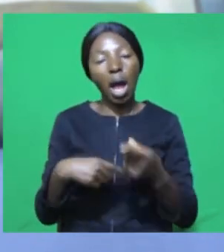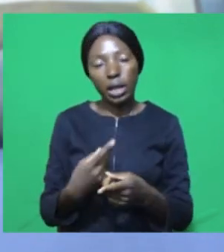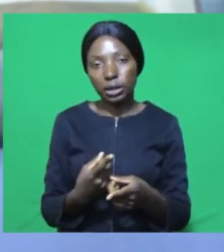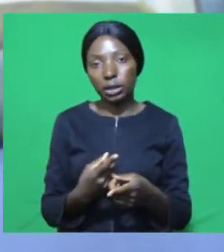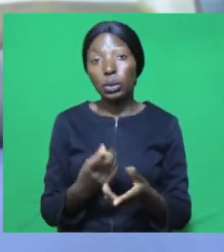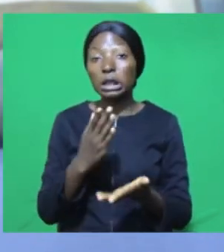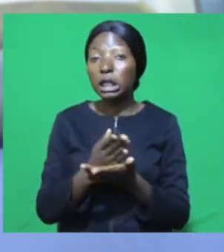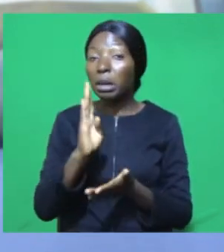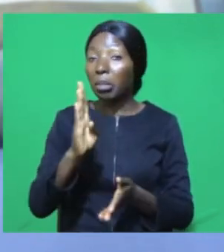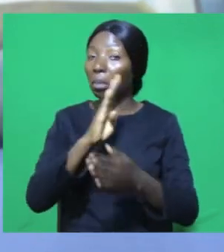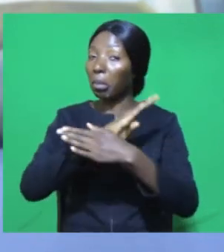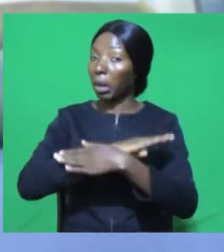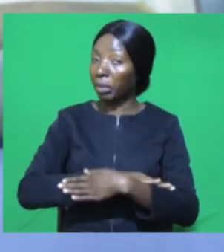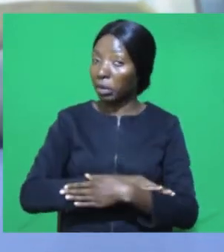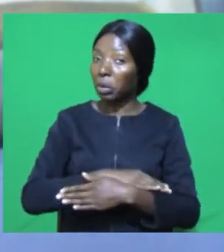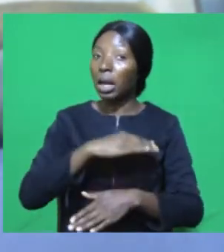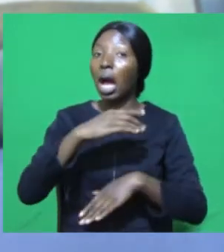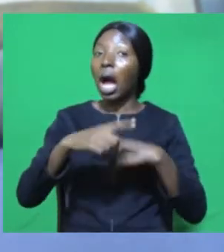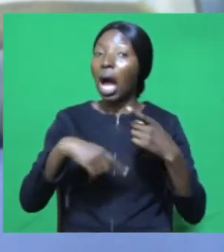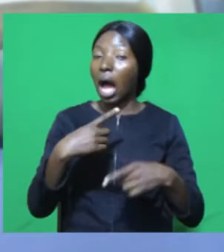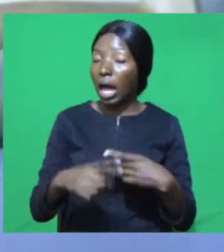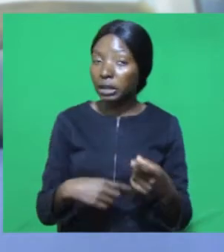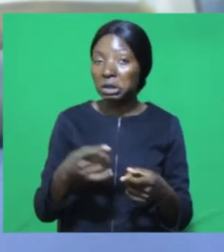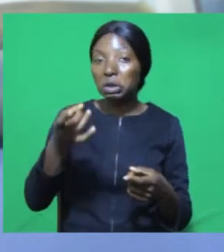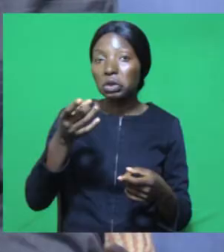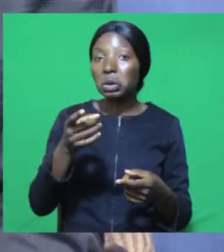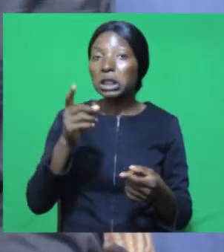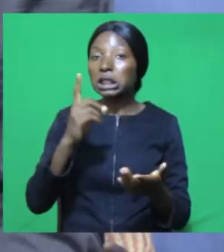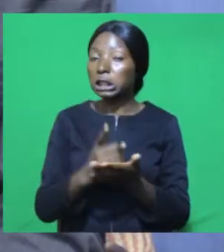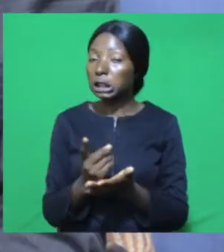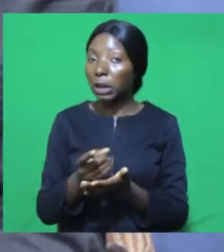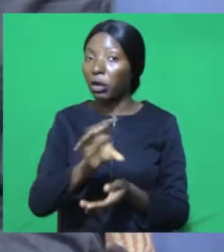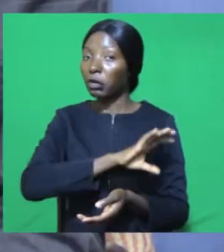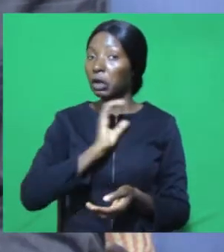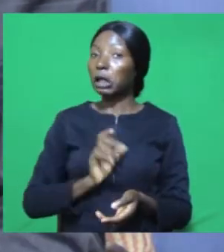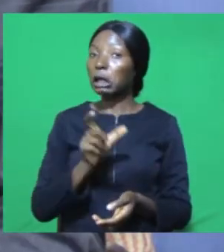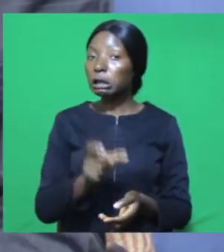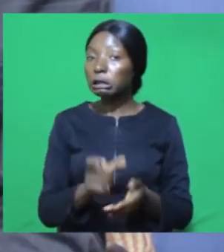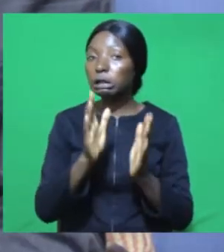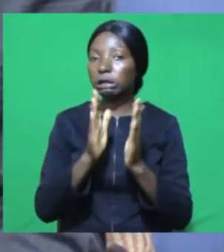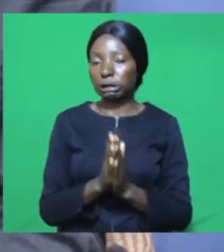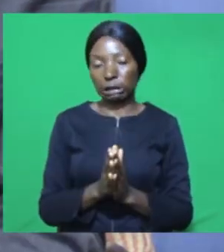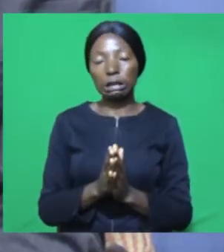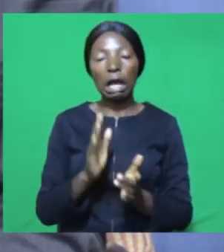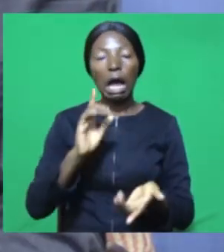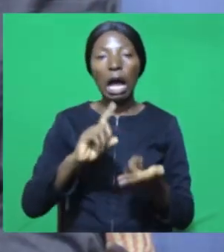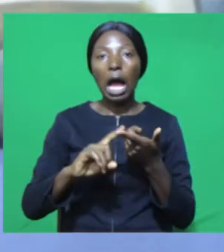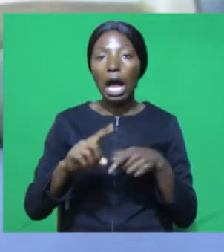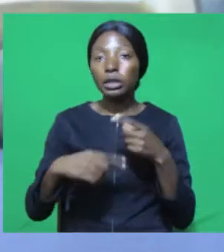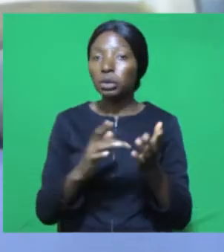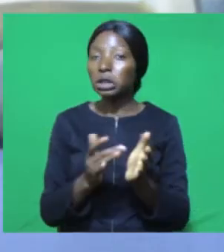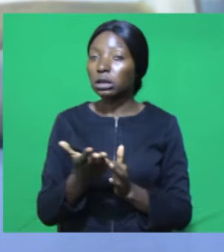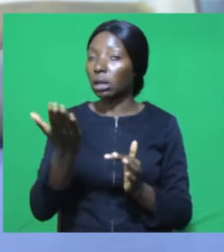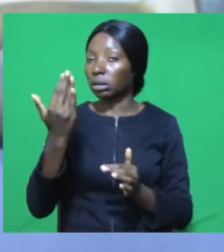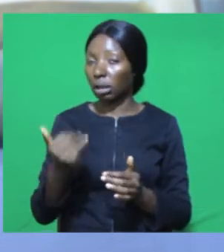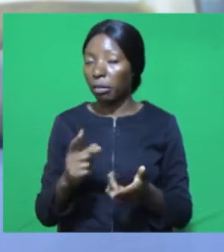pane umambo uchatozokotorerwa simba rawo naJesu. Akupa ushe kuvatsvene vake. Yes.